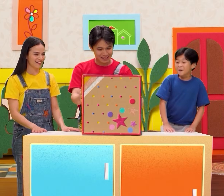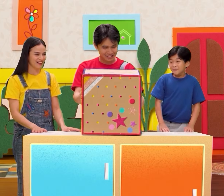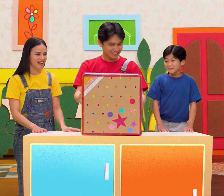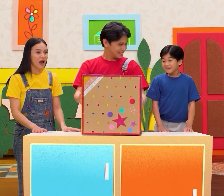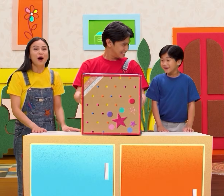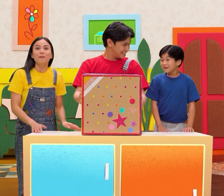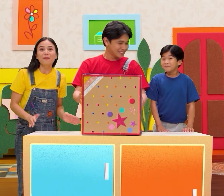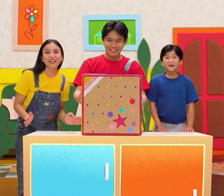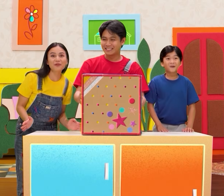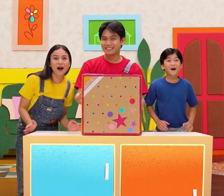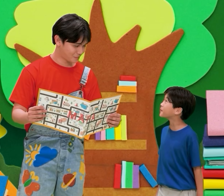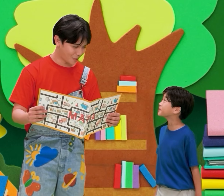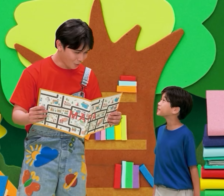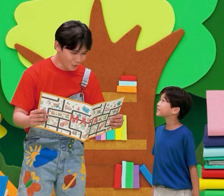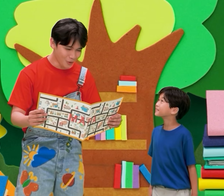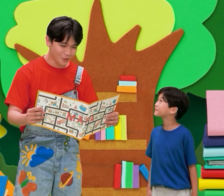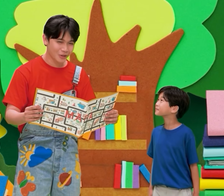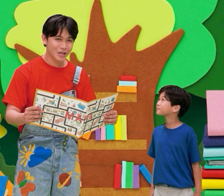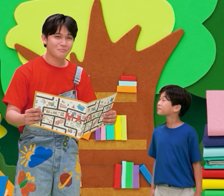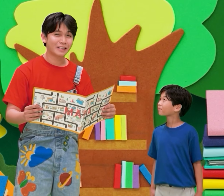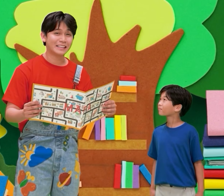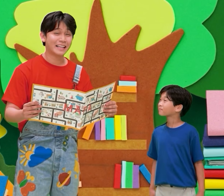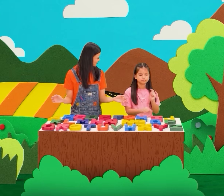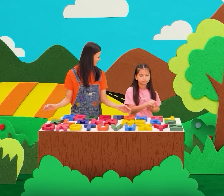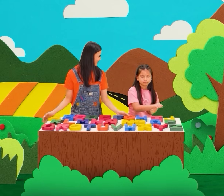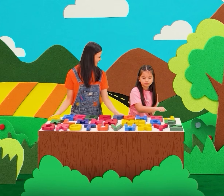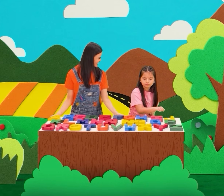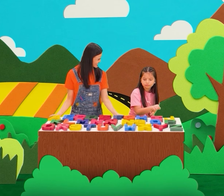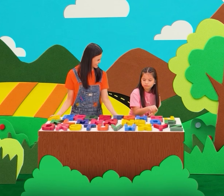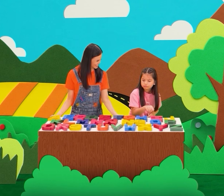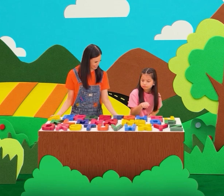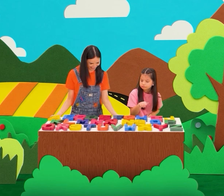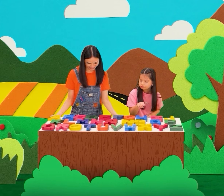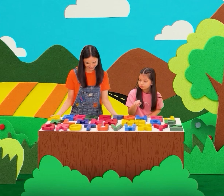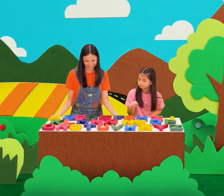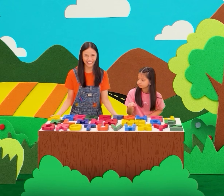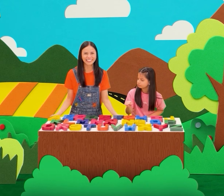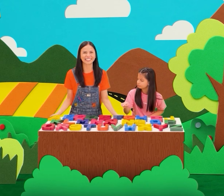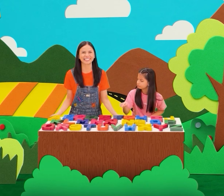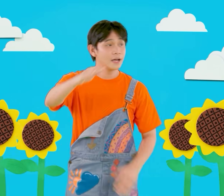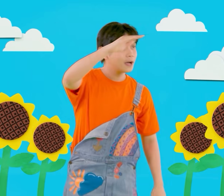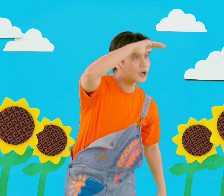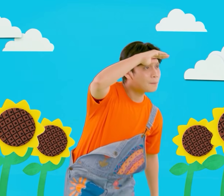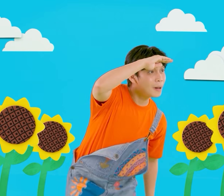hahakbang, tatakbo, makikinig sa mga kwento.